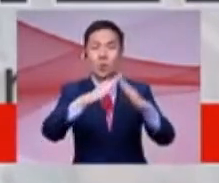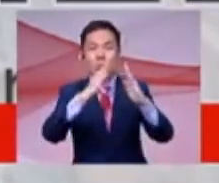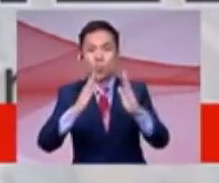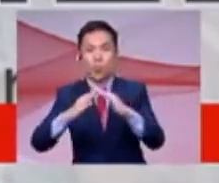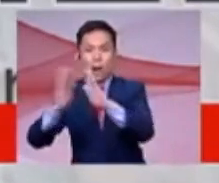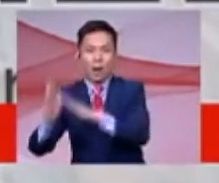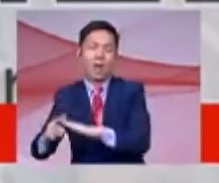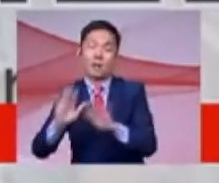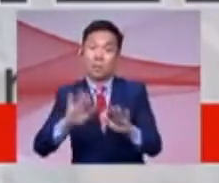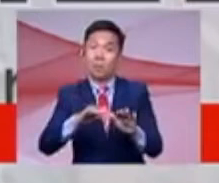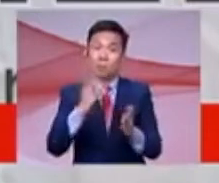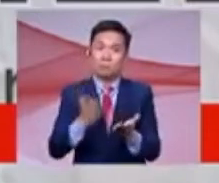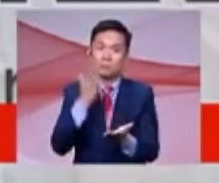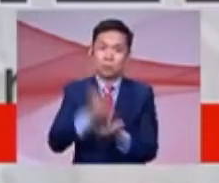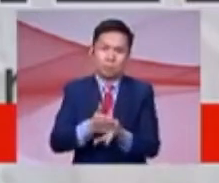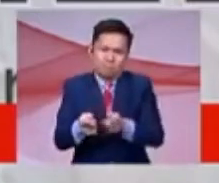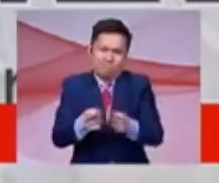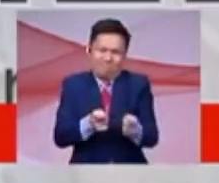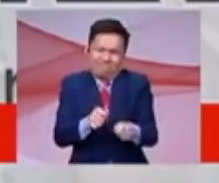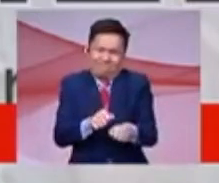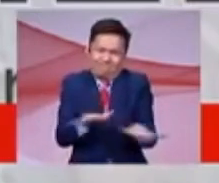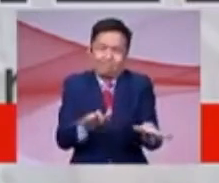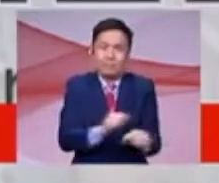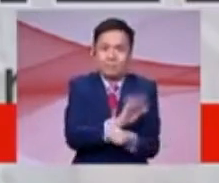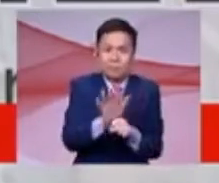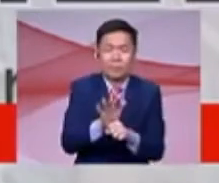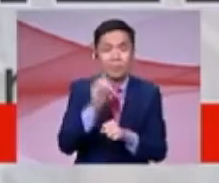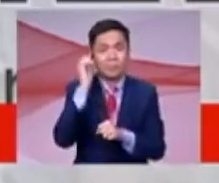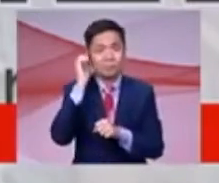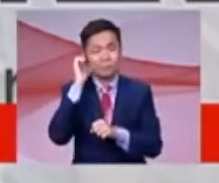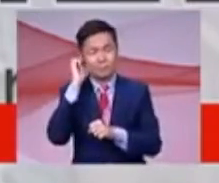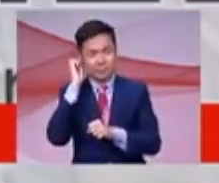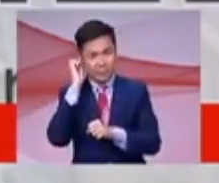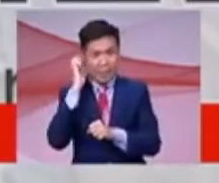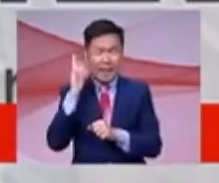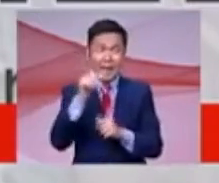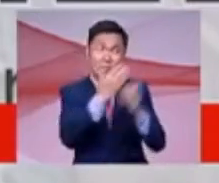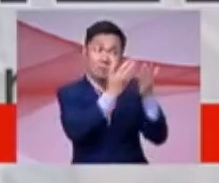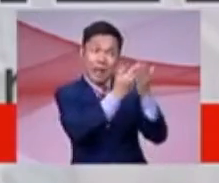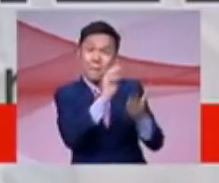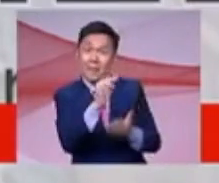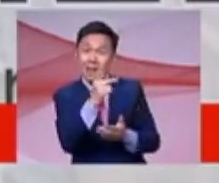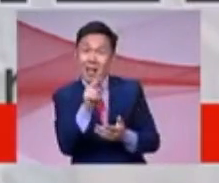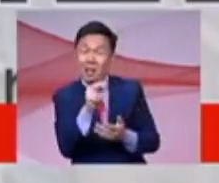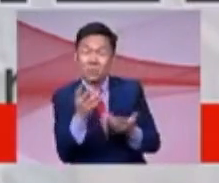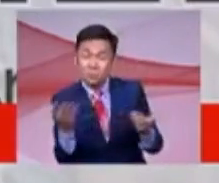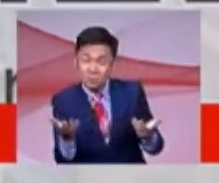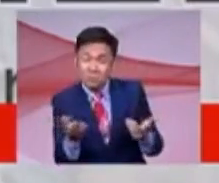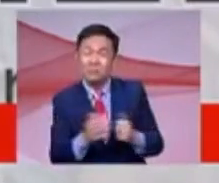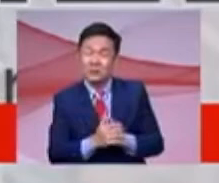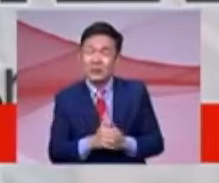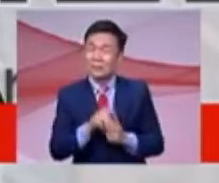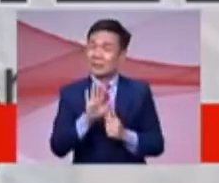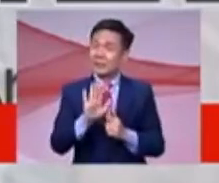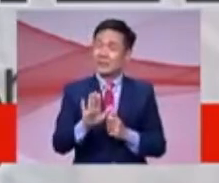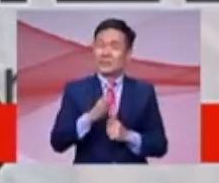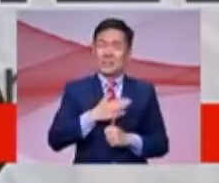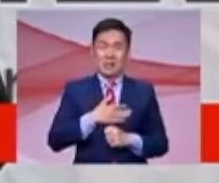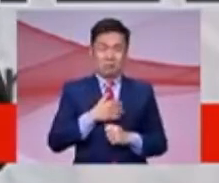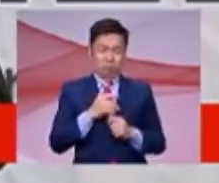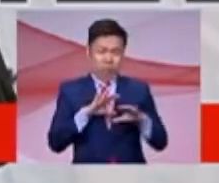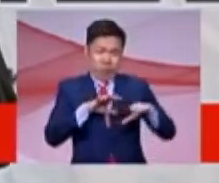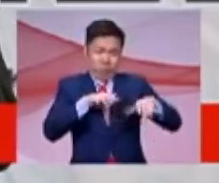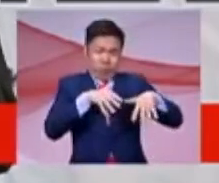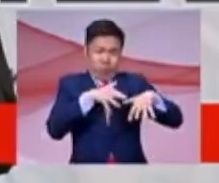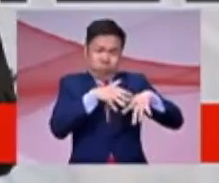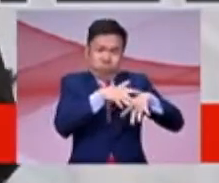putuskan rantaian. Dan juga kita akan mensyorkan cadangan kita pada MKN untuk melaksanakan, mengelakkan